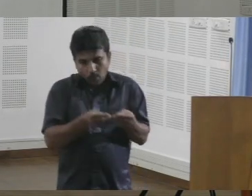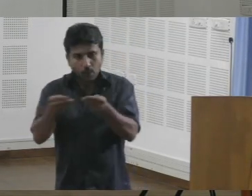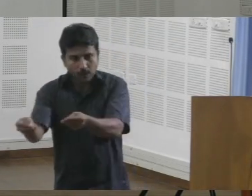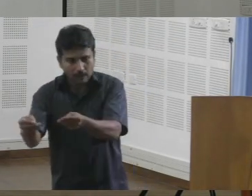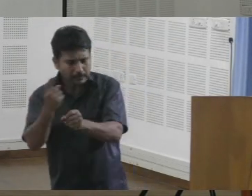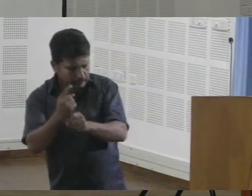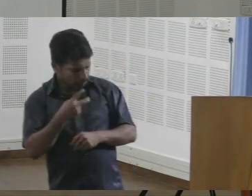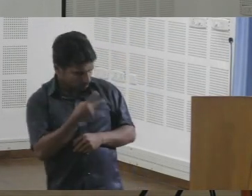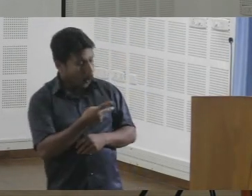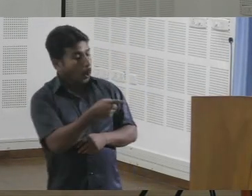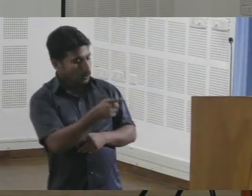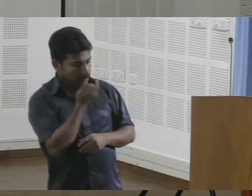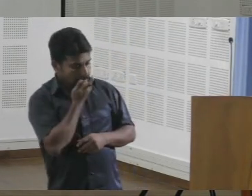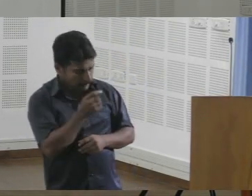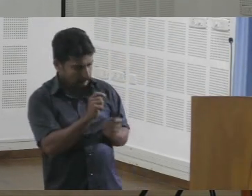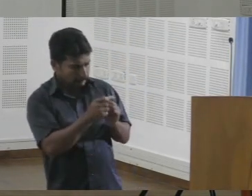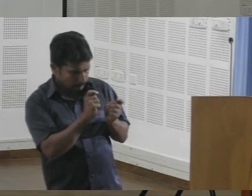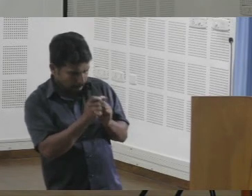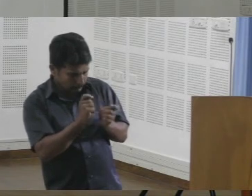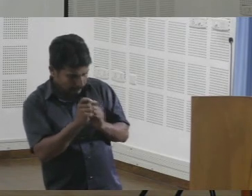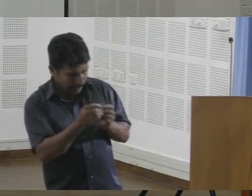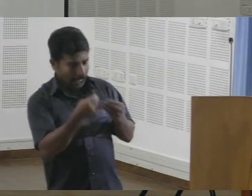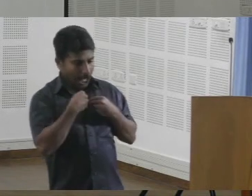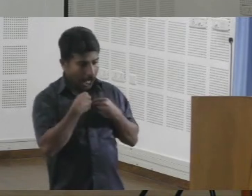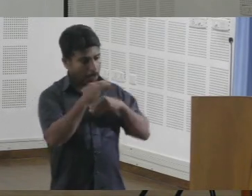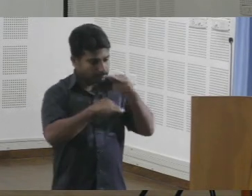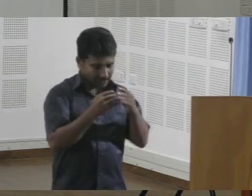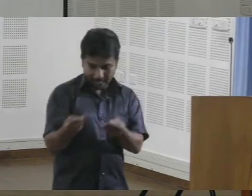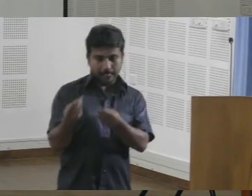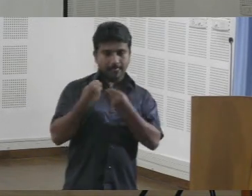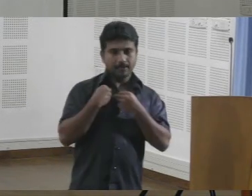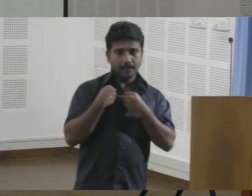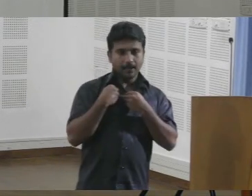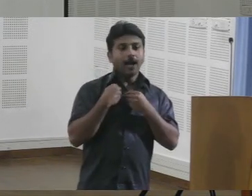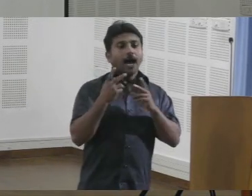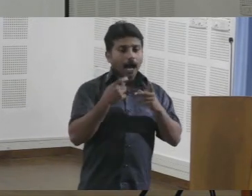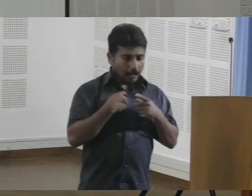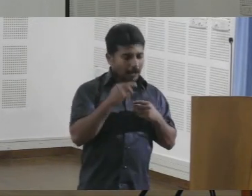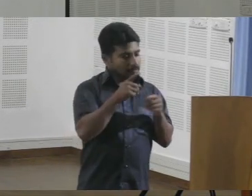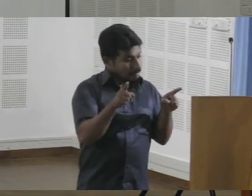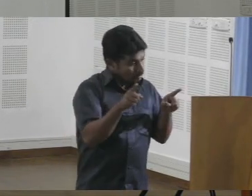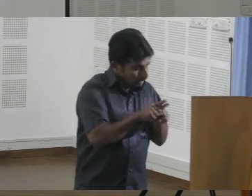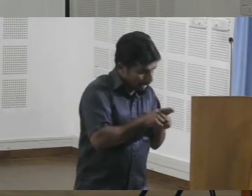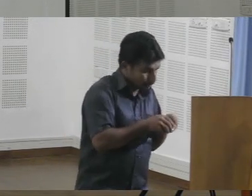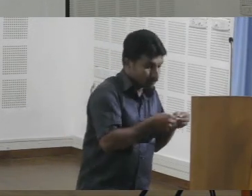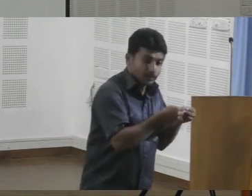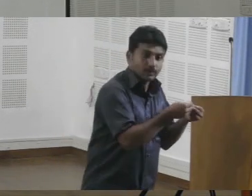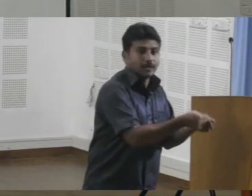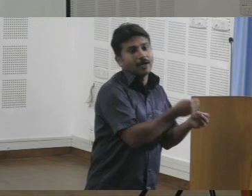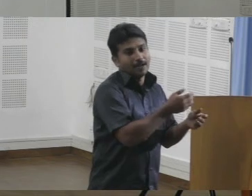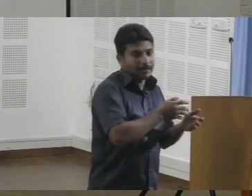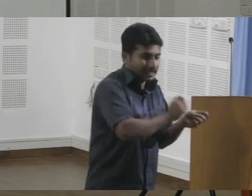അങ്ങനെയാണ് ആ പ്രോഗ്രാം ഒരു 6 മന്ത്സ് ഞാൻ ചെയ്തു. പക്ഷെ അതേ സമയം തന്നെ എനിക്ക് എല്ലാം മറ്റേ മൂന്നും ഈക്വൽ അറ്റൻഷൻ